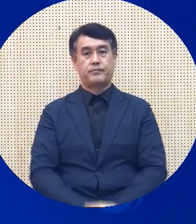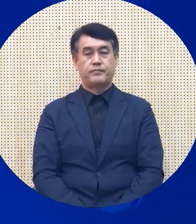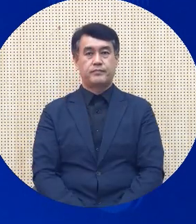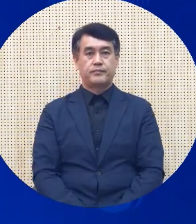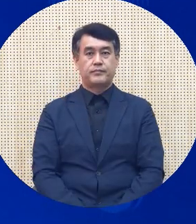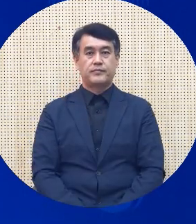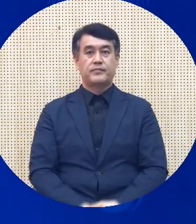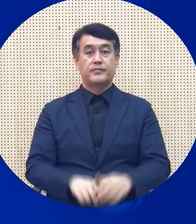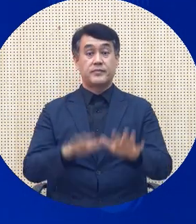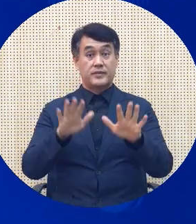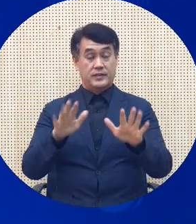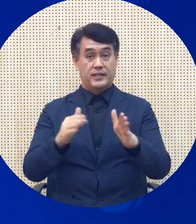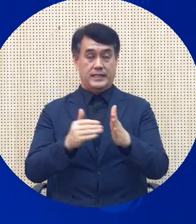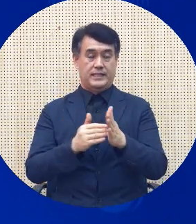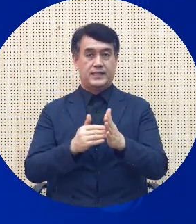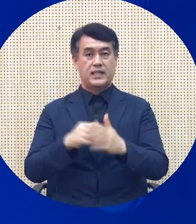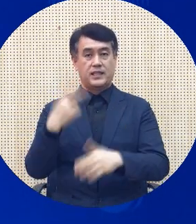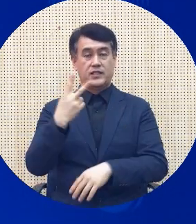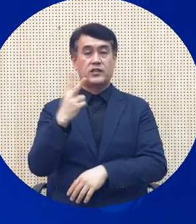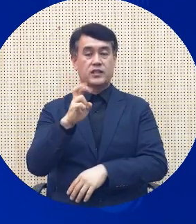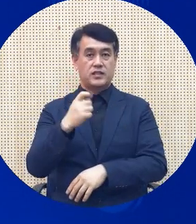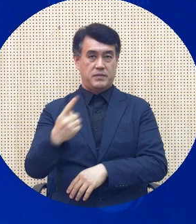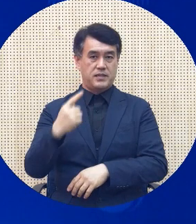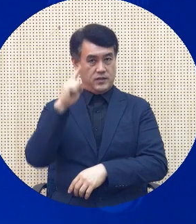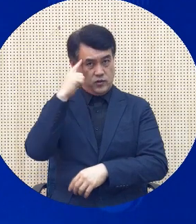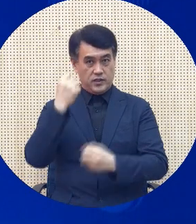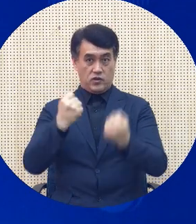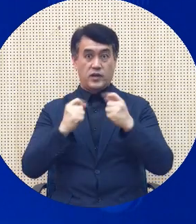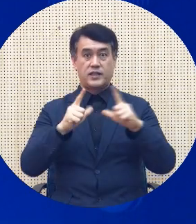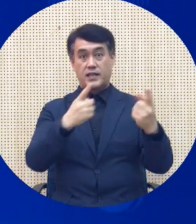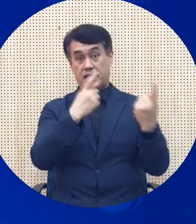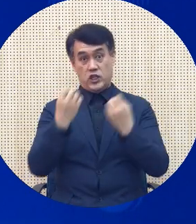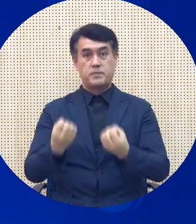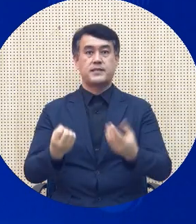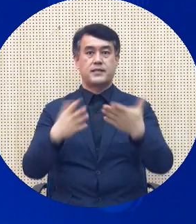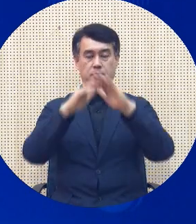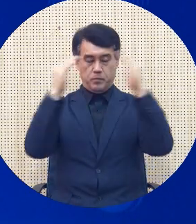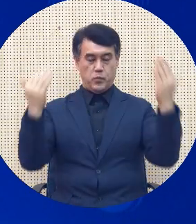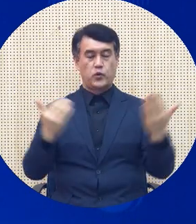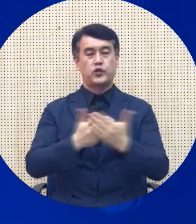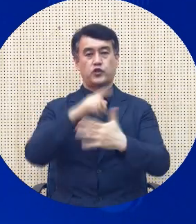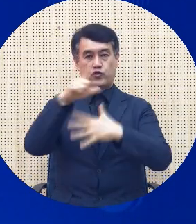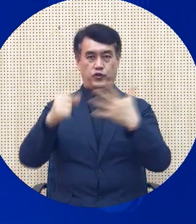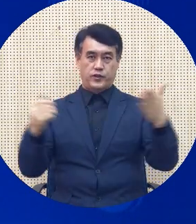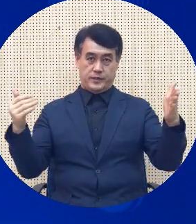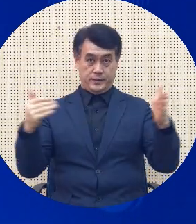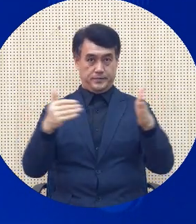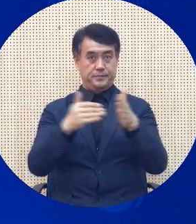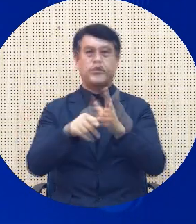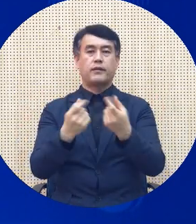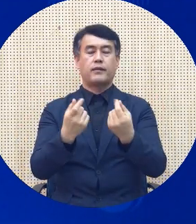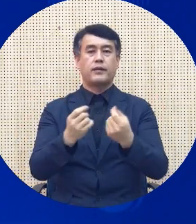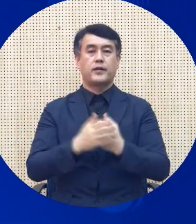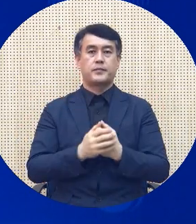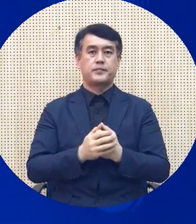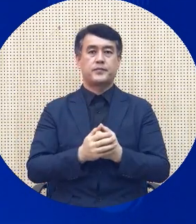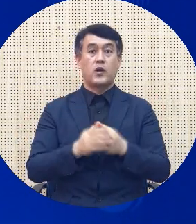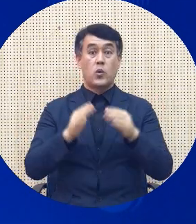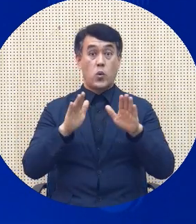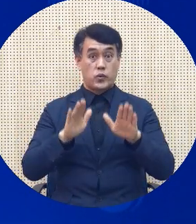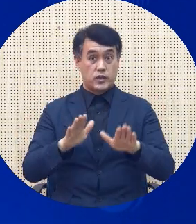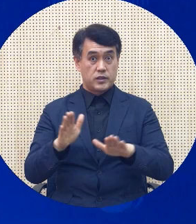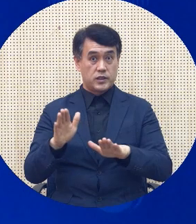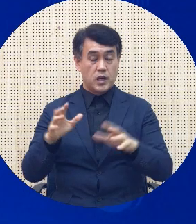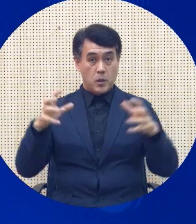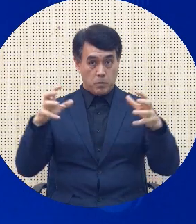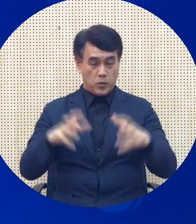네, 이것으로요. 2021년 정신건강의 날 기념식 모든 순서 마치도록 할 텐데요. 오늘 이 자리에